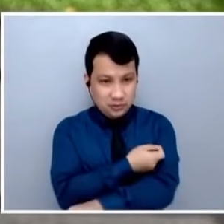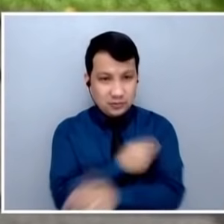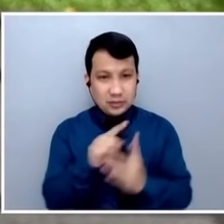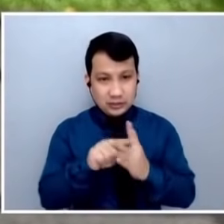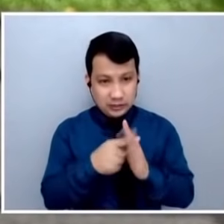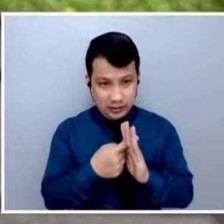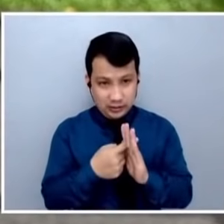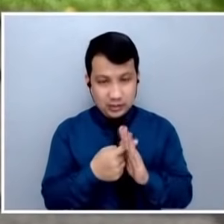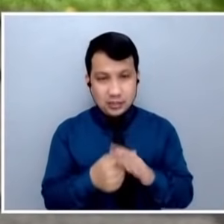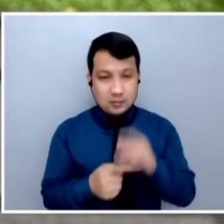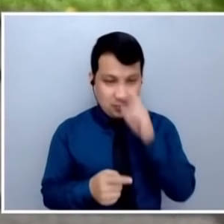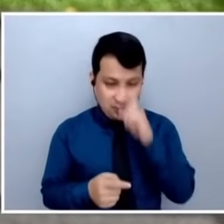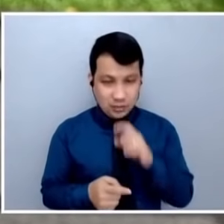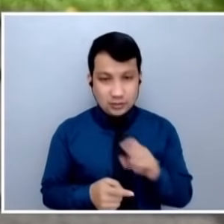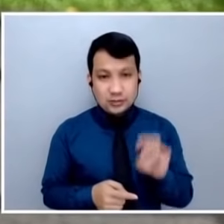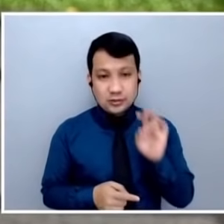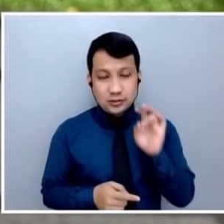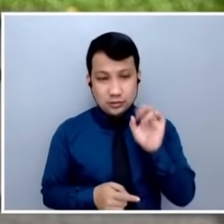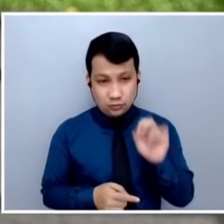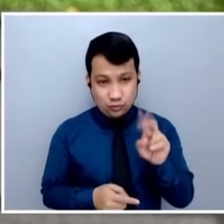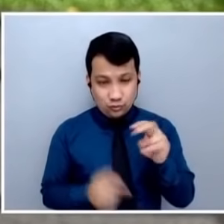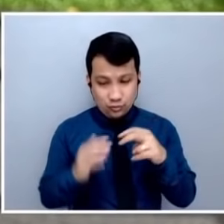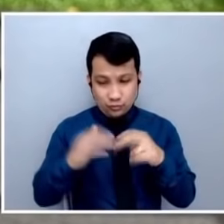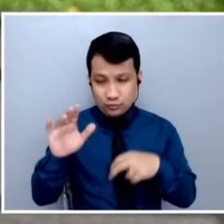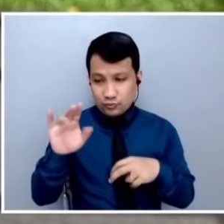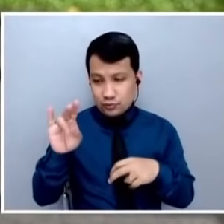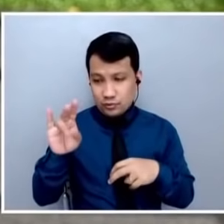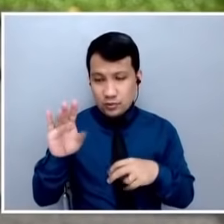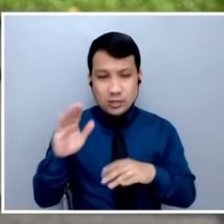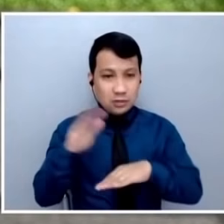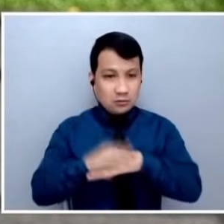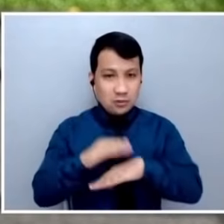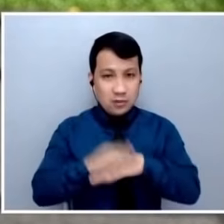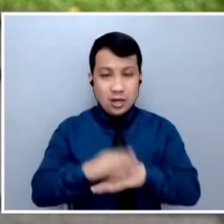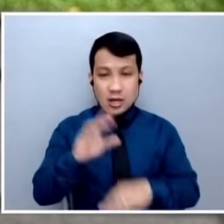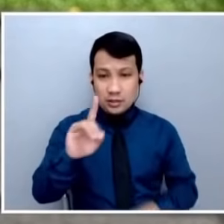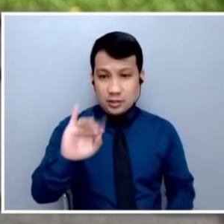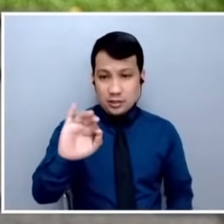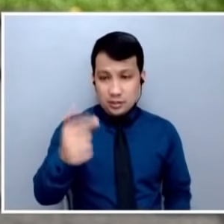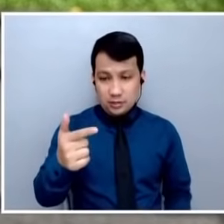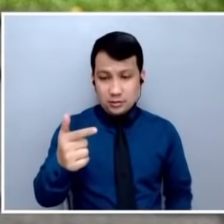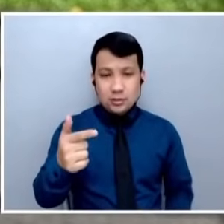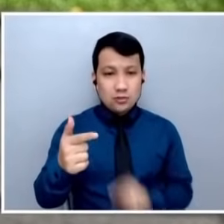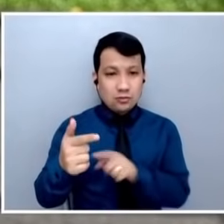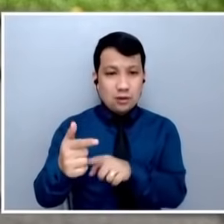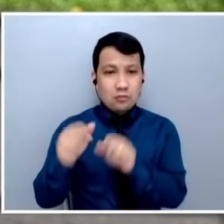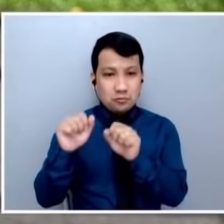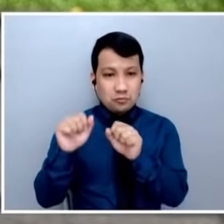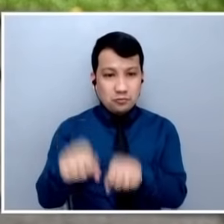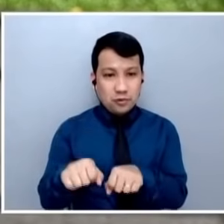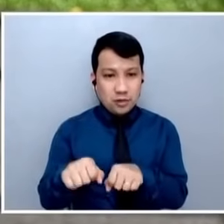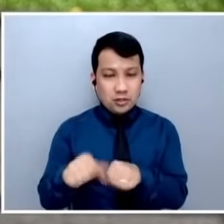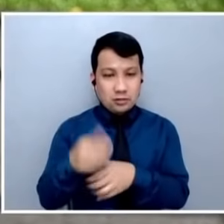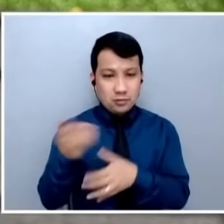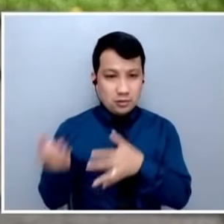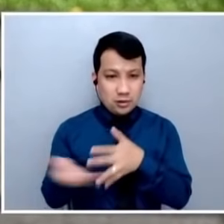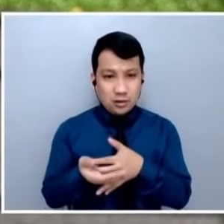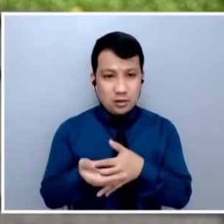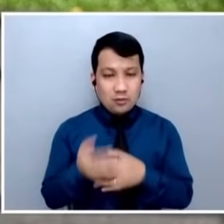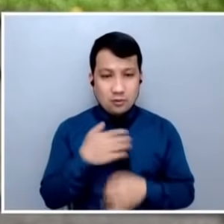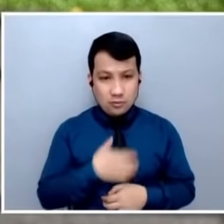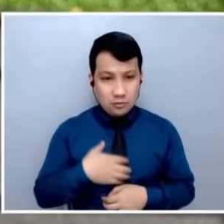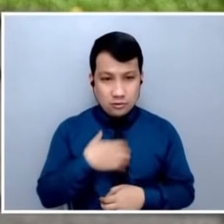buong bansa. Nagbabala naman ang DILG sa mga lokal na opisyal na posible silang maharap sa